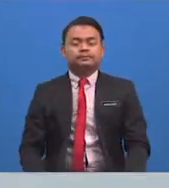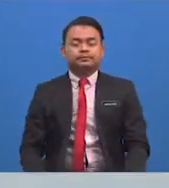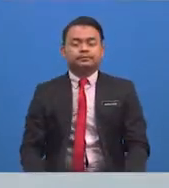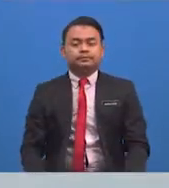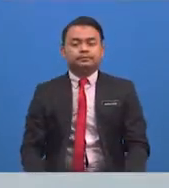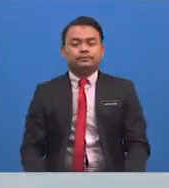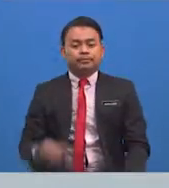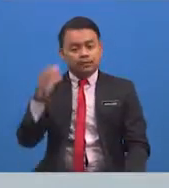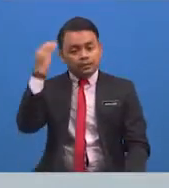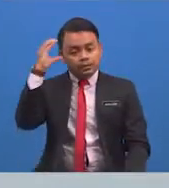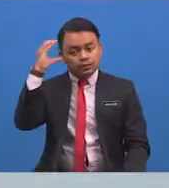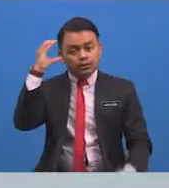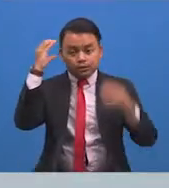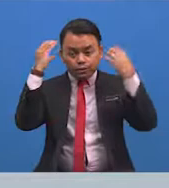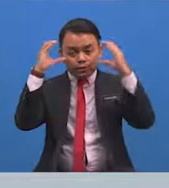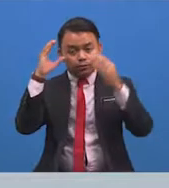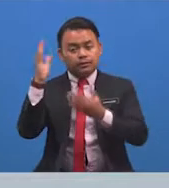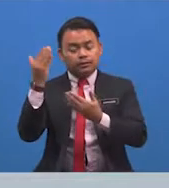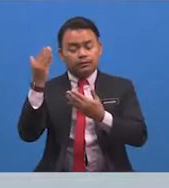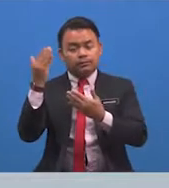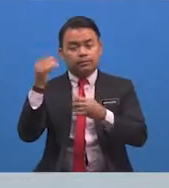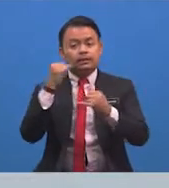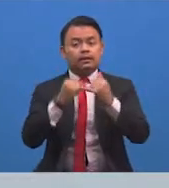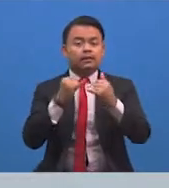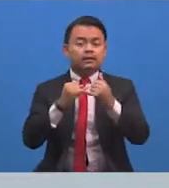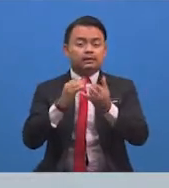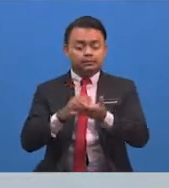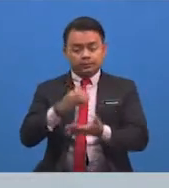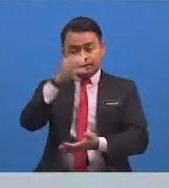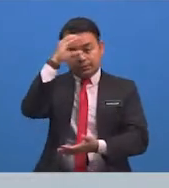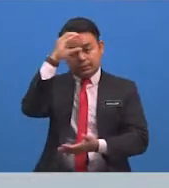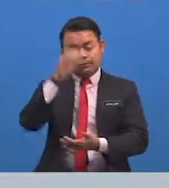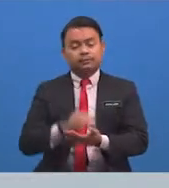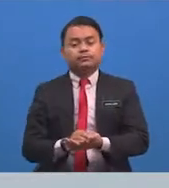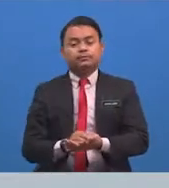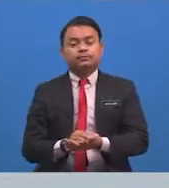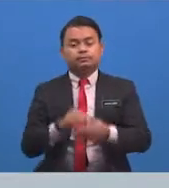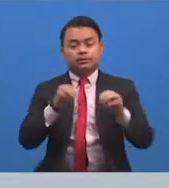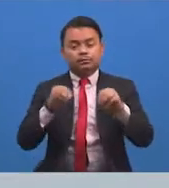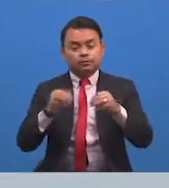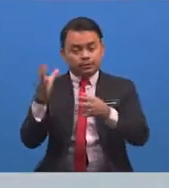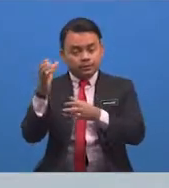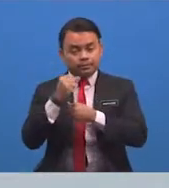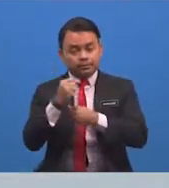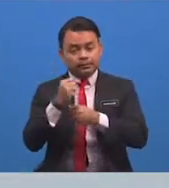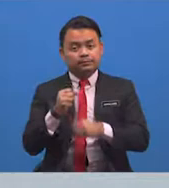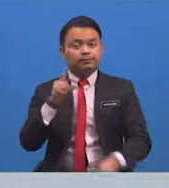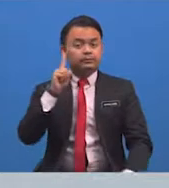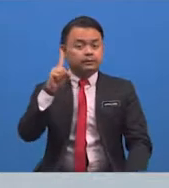Saya berharap di akhir pembelajaran, murid-murid akan dapat